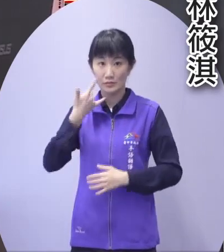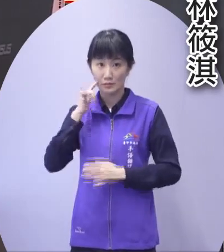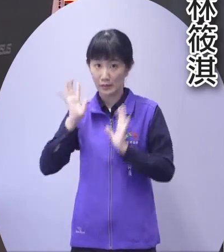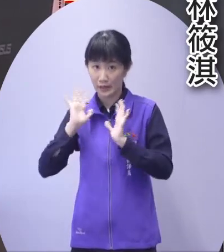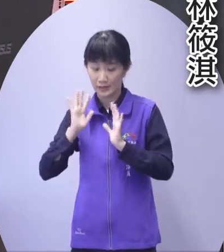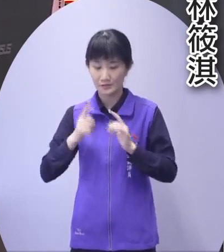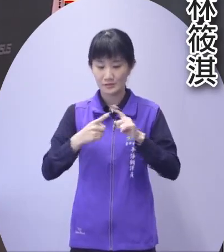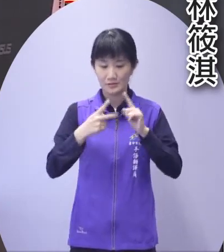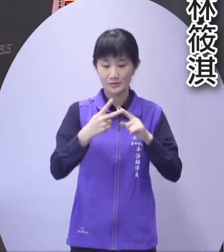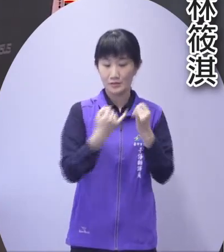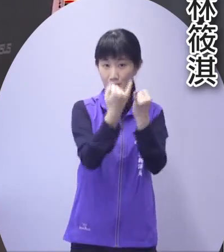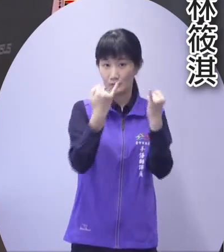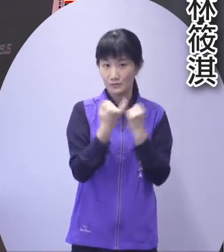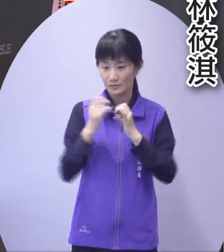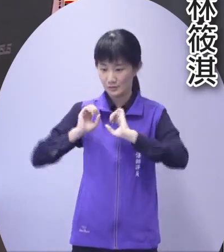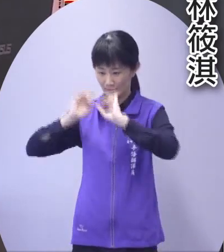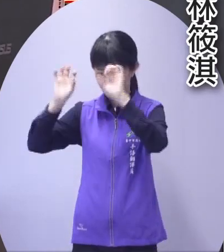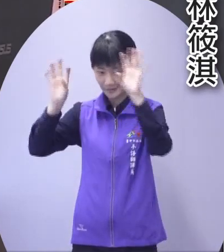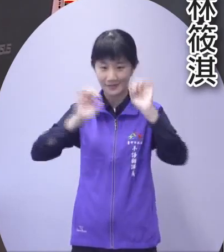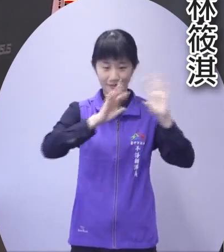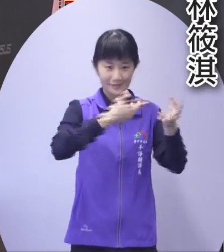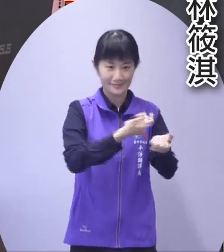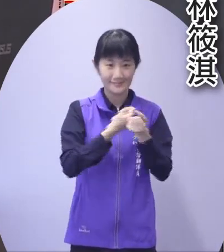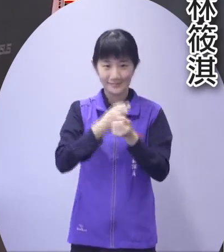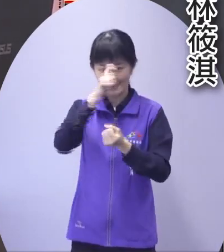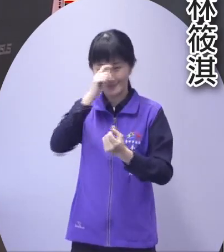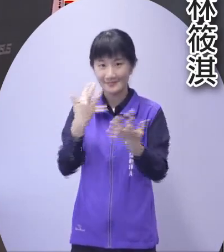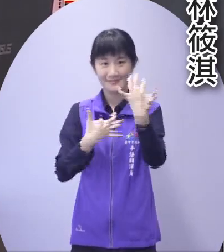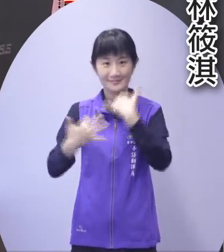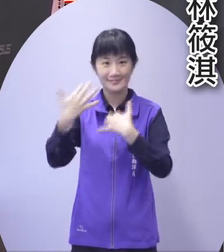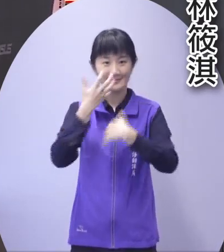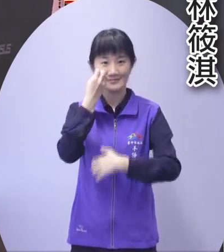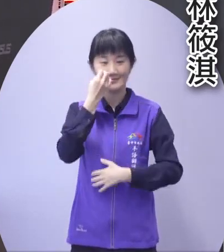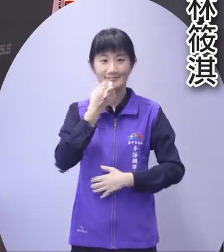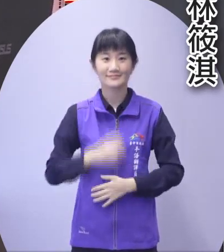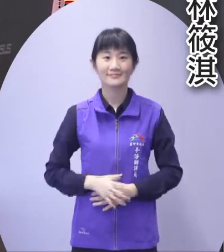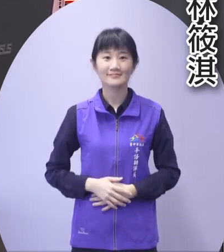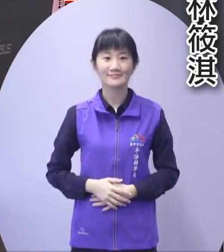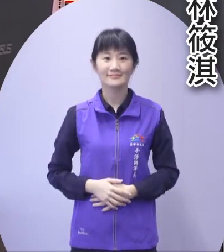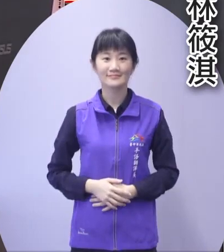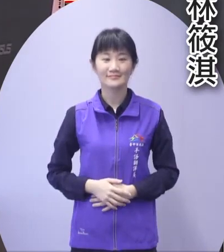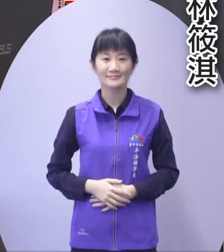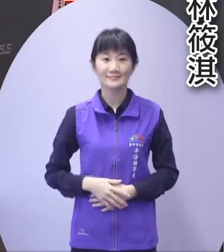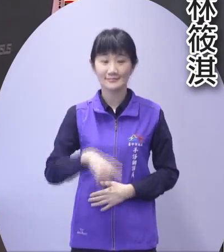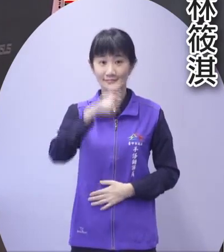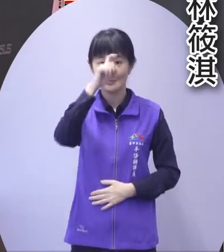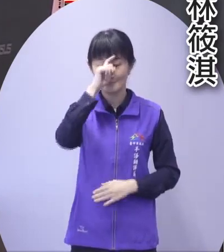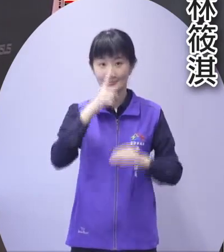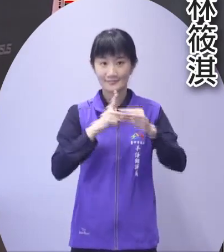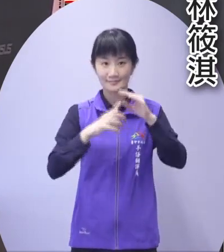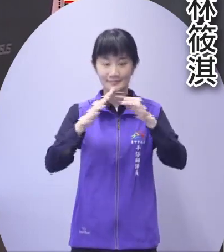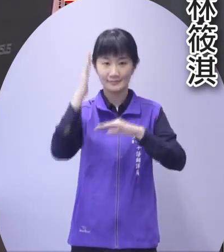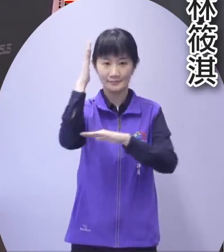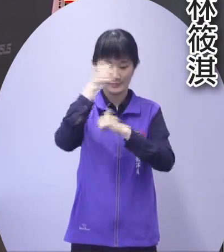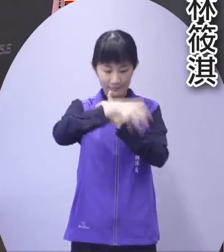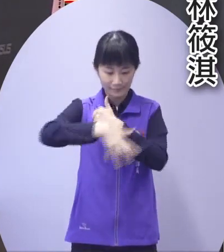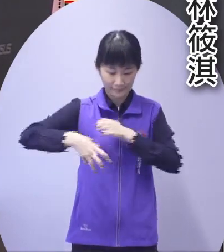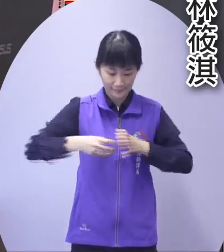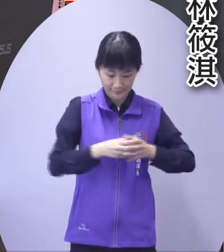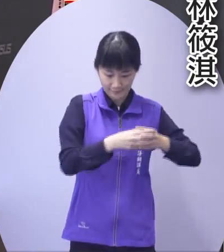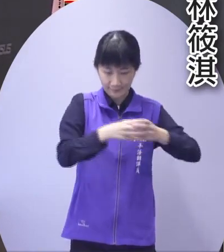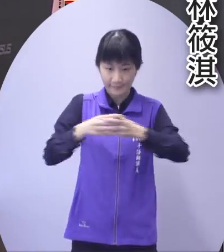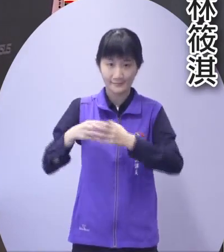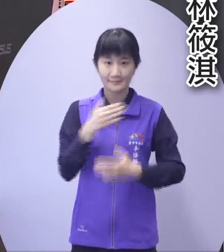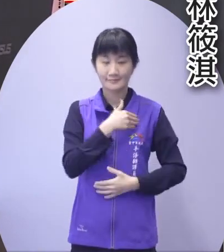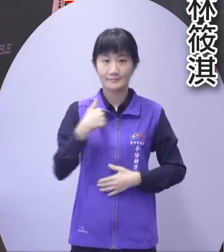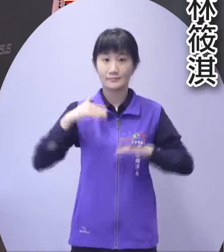比较特别的，也跟大家报告哦，在这部分呢，为了提升参与感哦，也让这个市府团队更有向心力，所以我们这支宣传